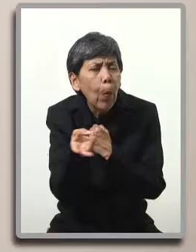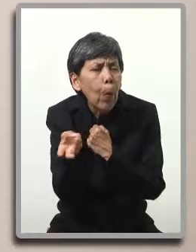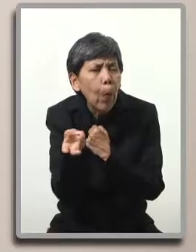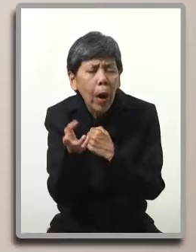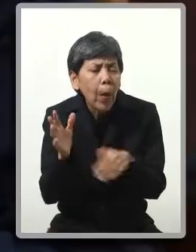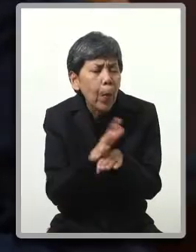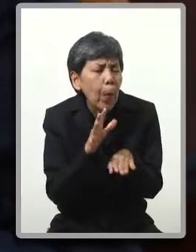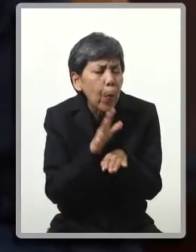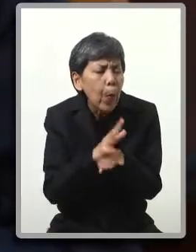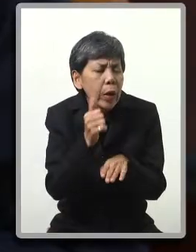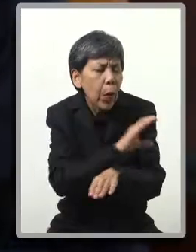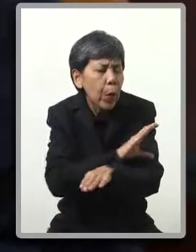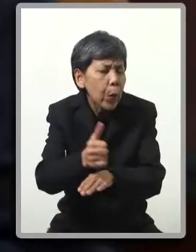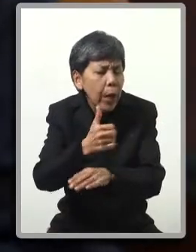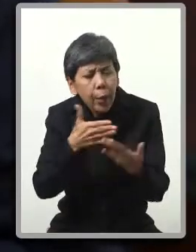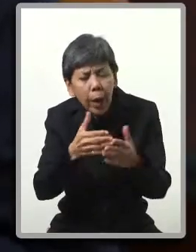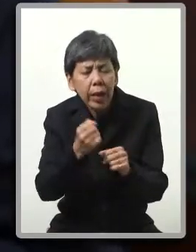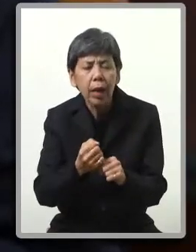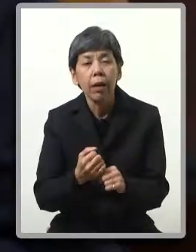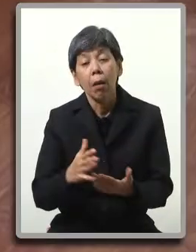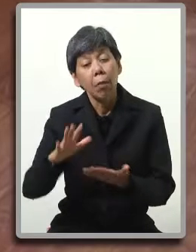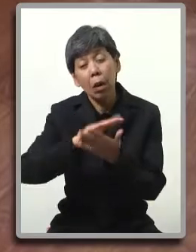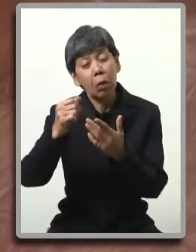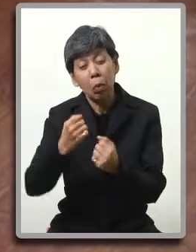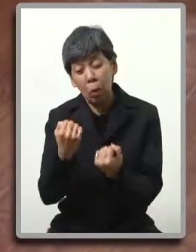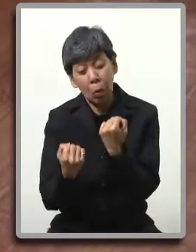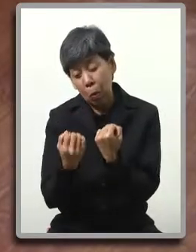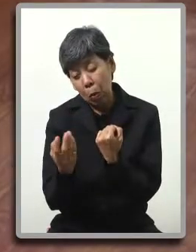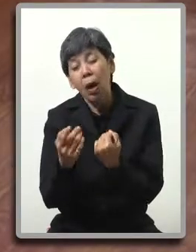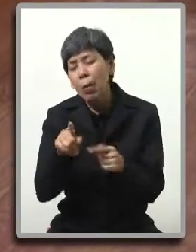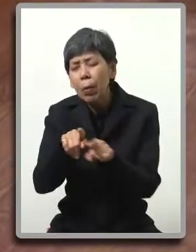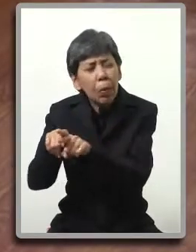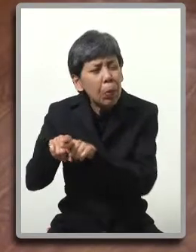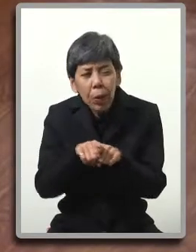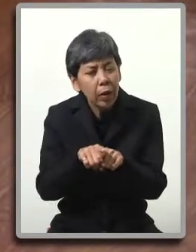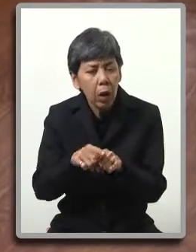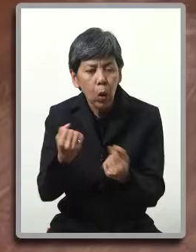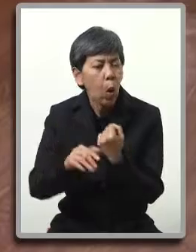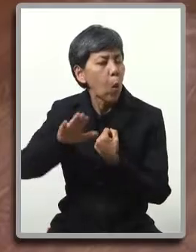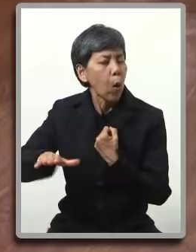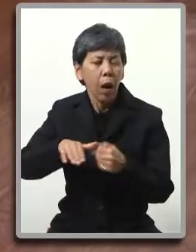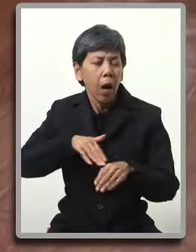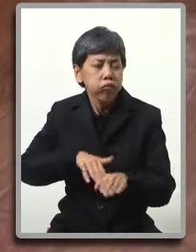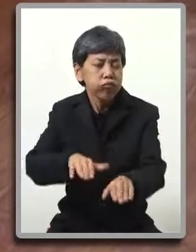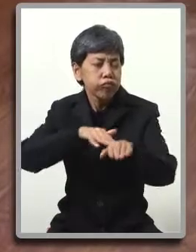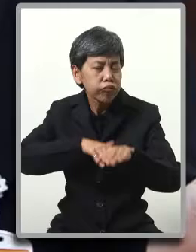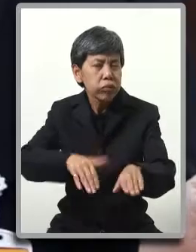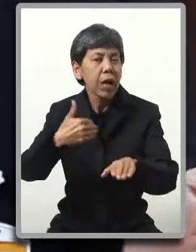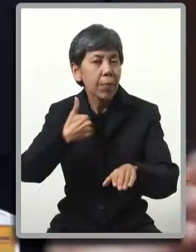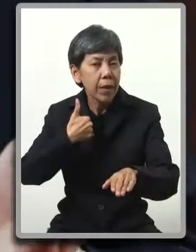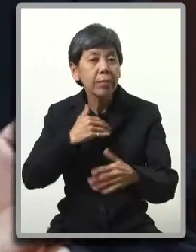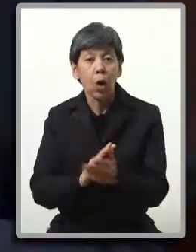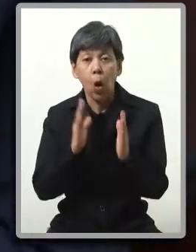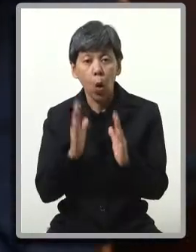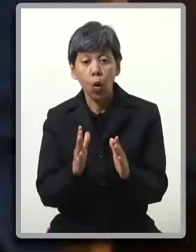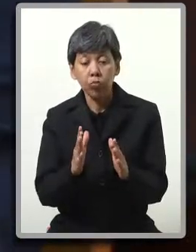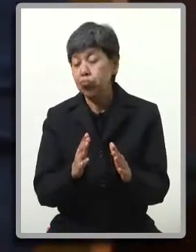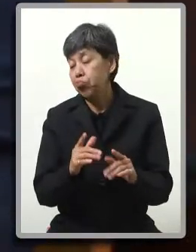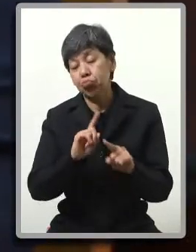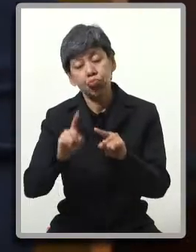อยๆผมว่ามันจะช่วยได้หลายๆอย่างนะครับประเทศอื่นเขาไม่ได้มีรถน้อยกว่าเราหรอก ครับ แต่เขาติดน้อยกว่าเราเหตุผลเพรา